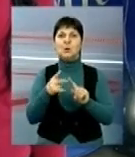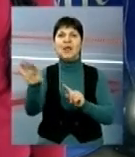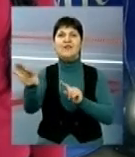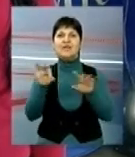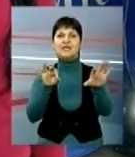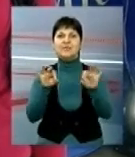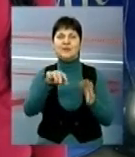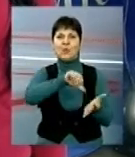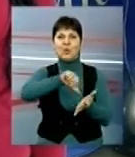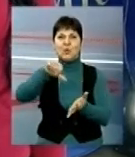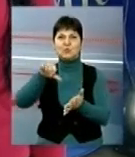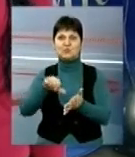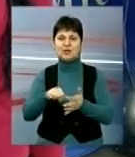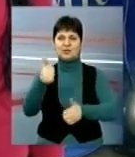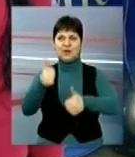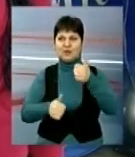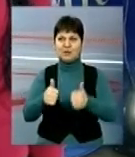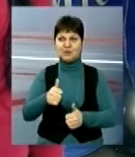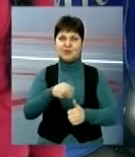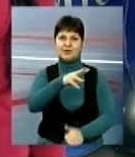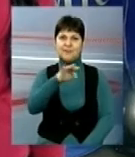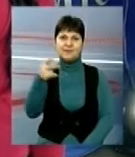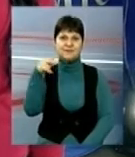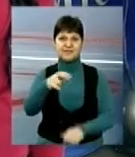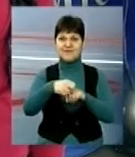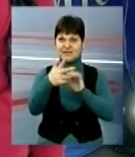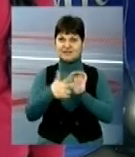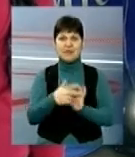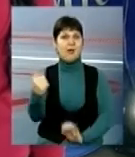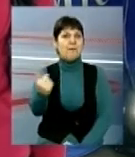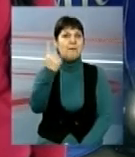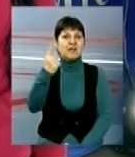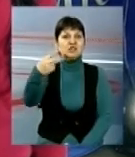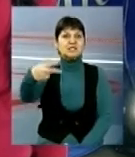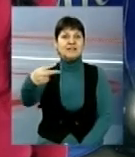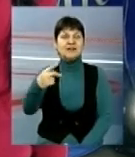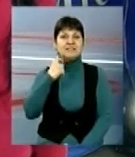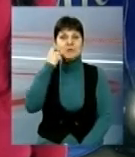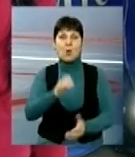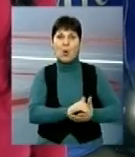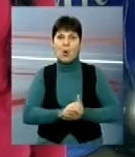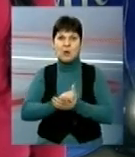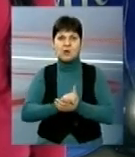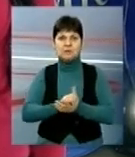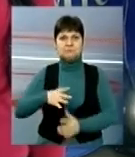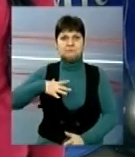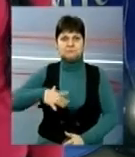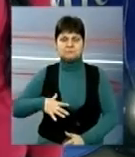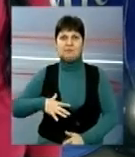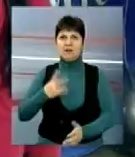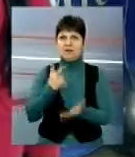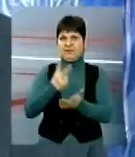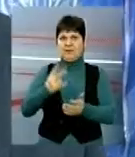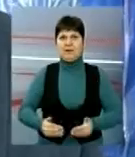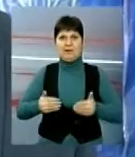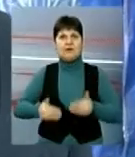тур учасниць конкурсу «Міс Вінниця-2018». Вперше за 20 років існування конкурсу організаторам довелось проводити кастинг у два